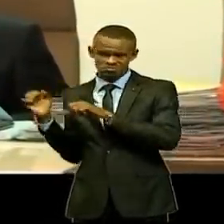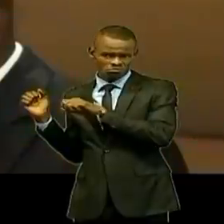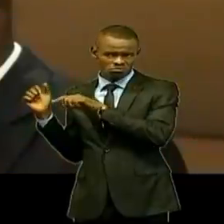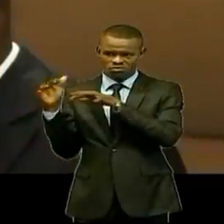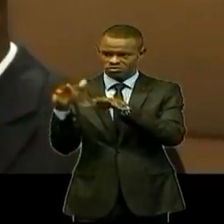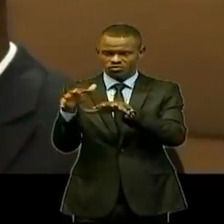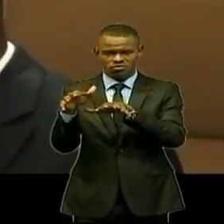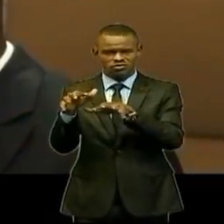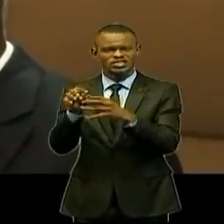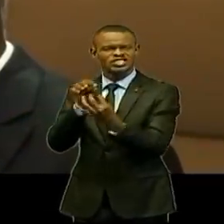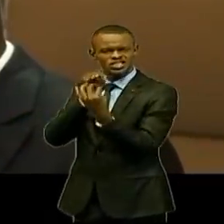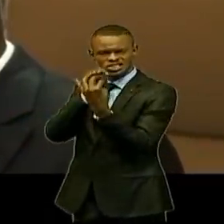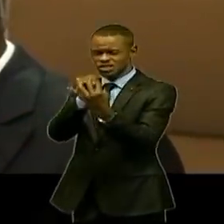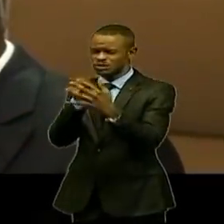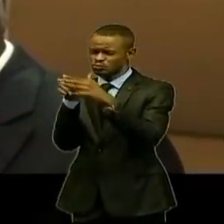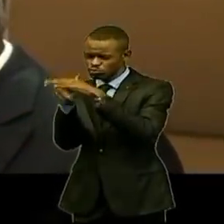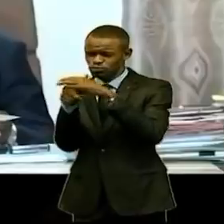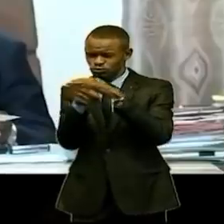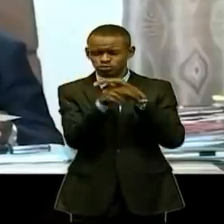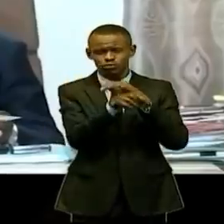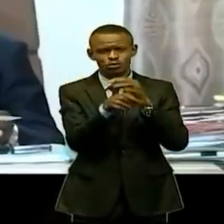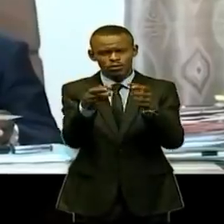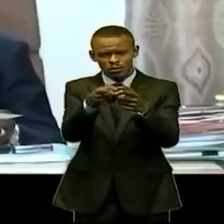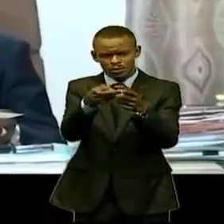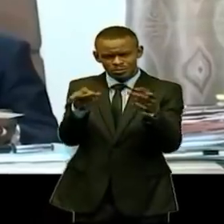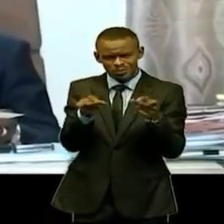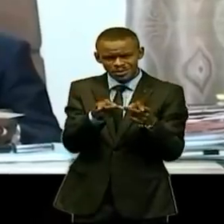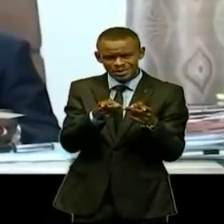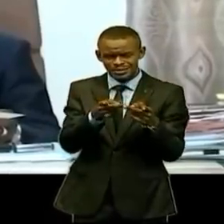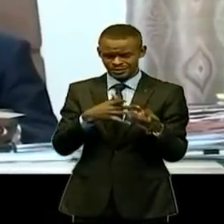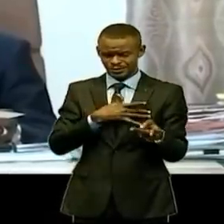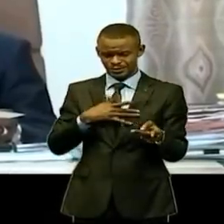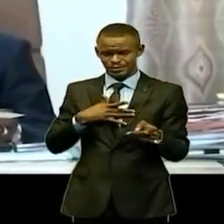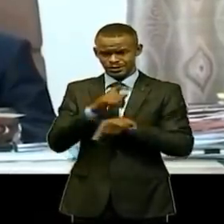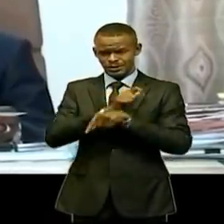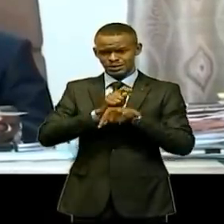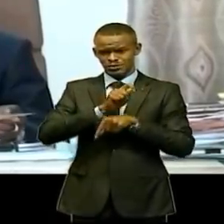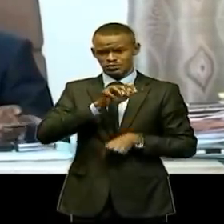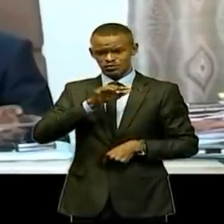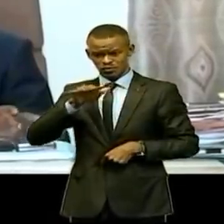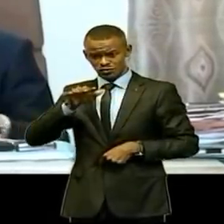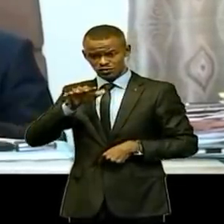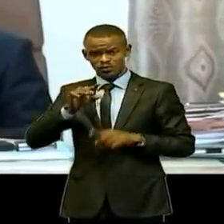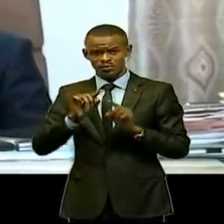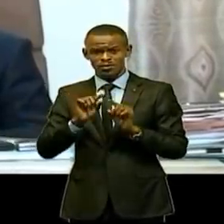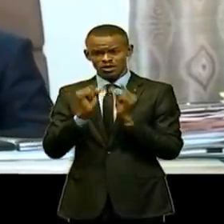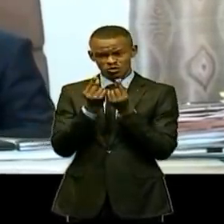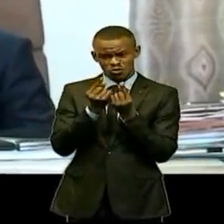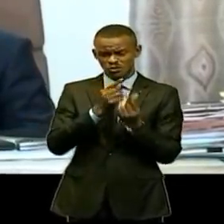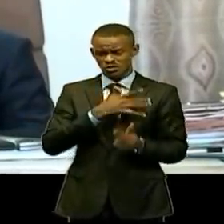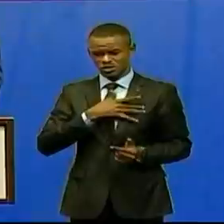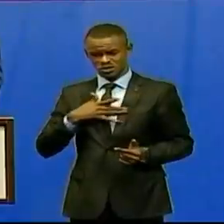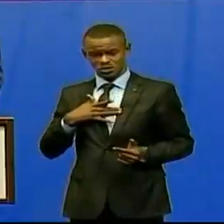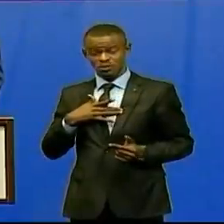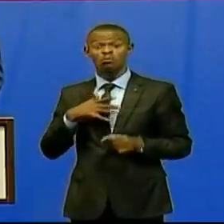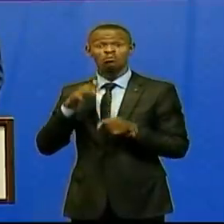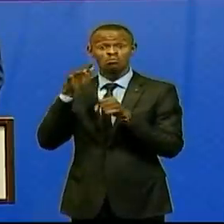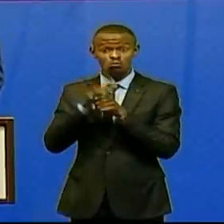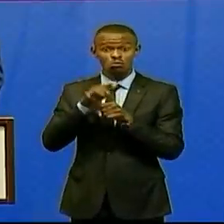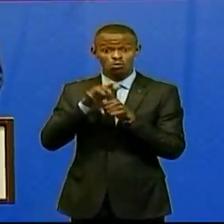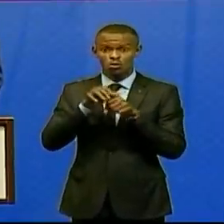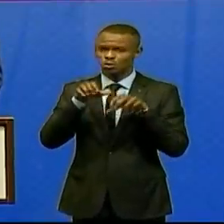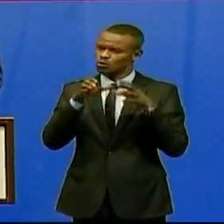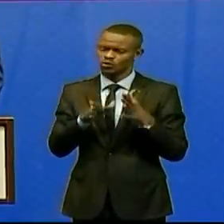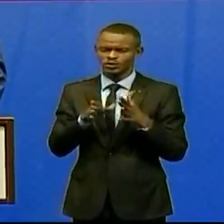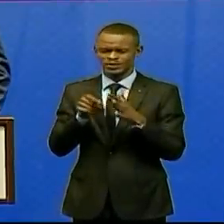chefferie des Babema, Boudjéré, beaucoup de nos compatriotes ont été massacrés et